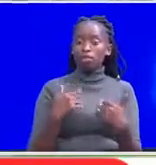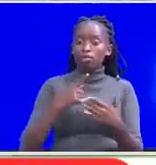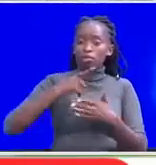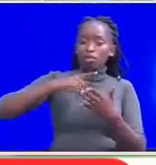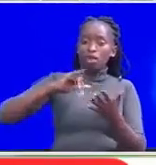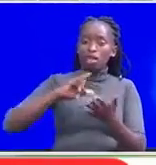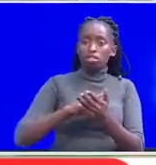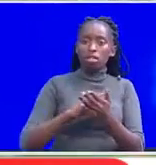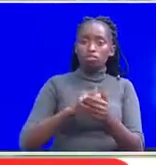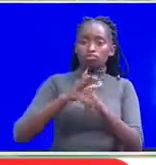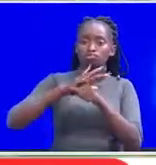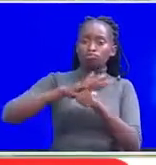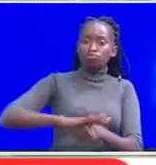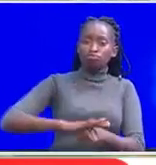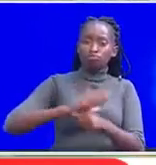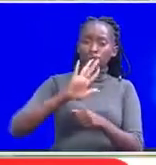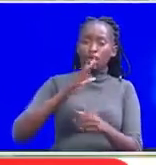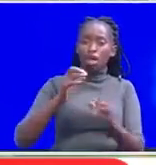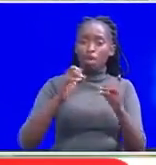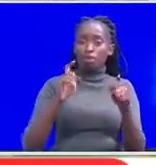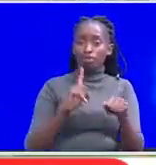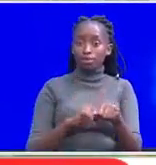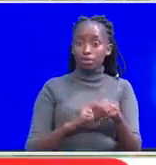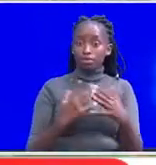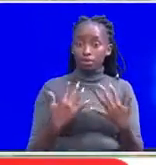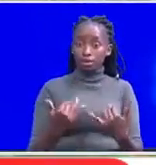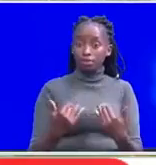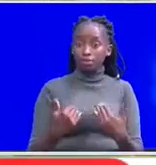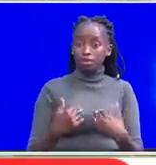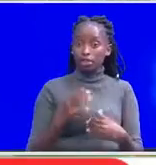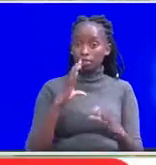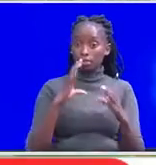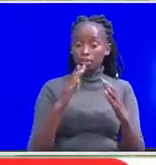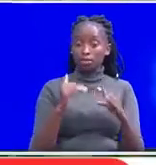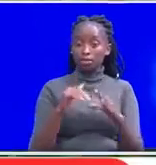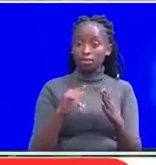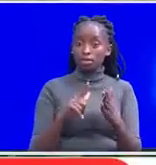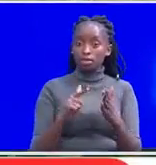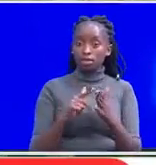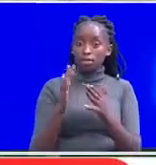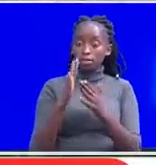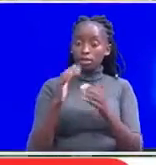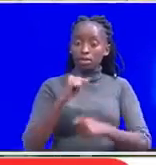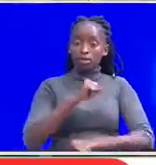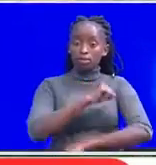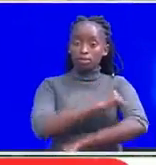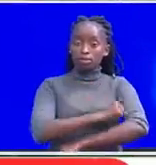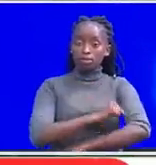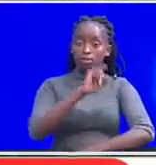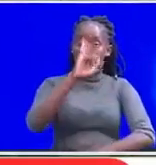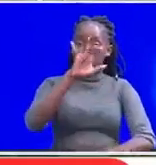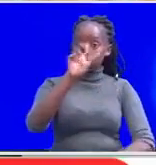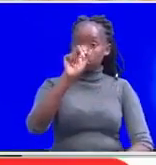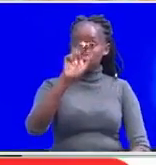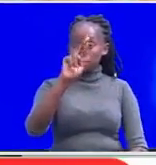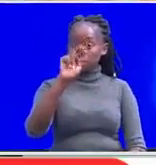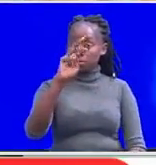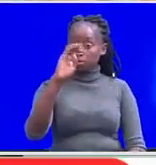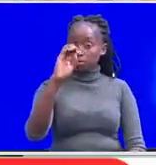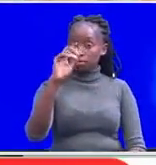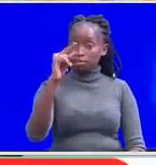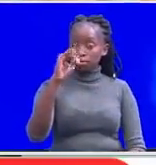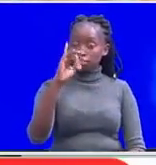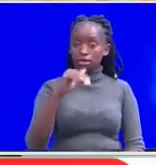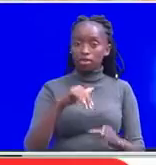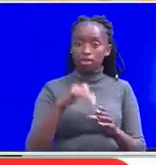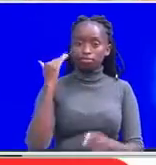nyuma. Katibu wa muungano huo akizungumza katika chuo kikuu cha Jaramogi Oginga katika kaunti ya Siaya